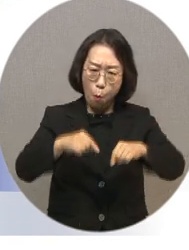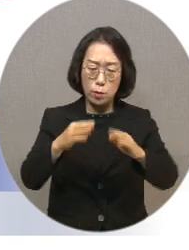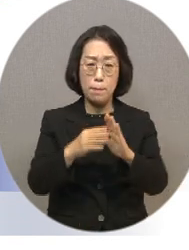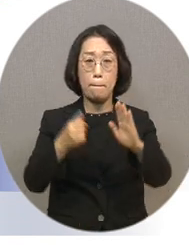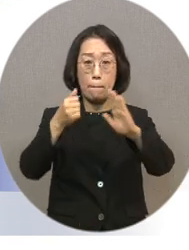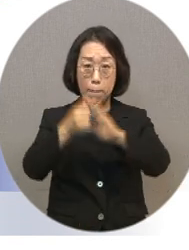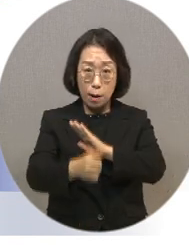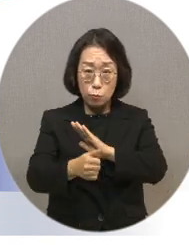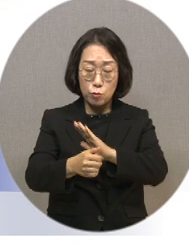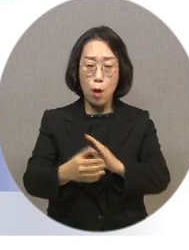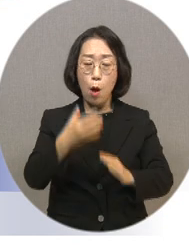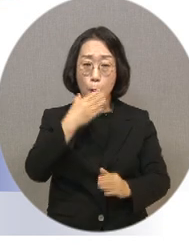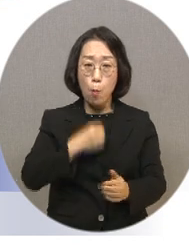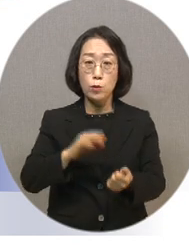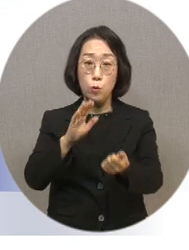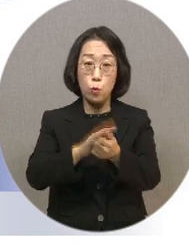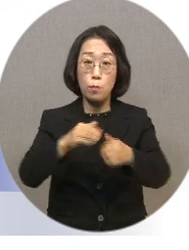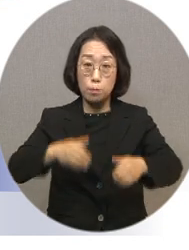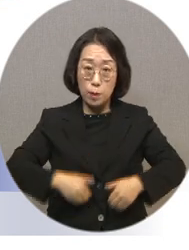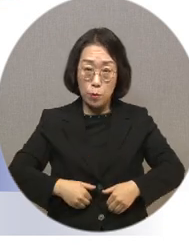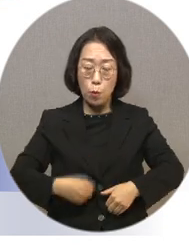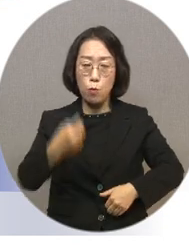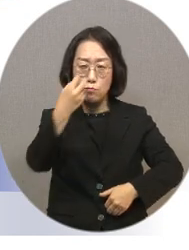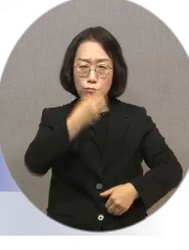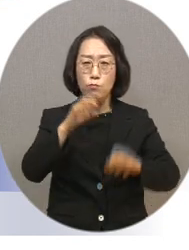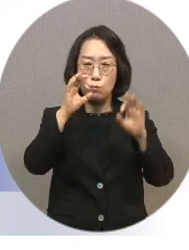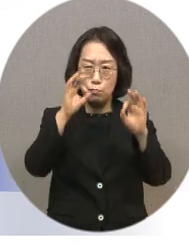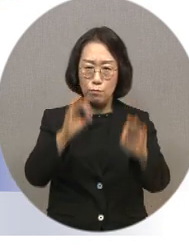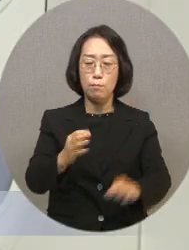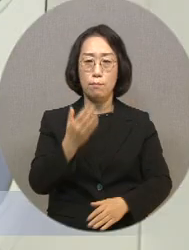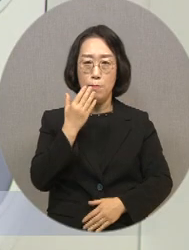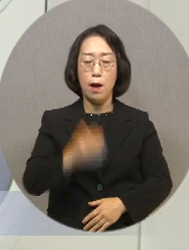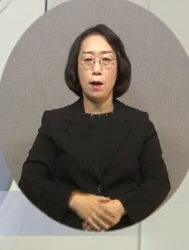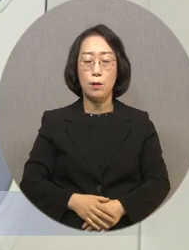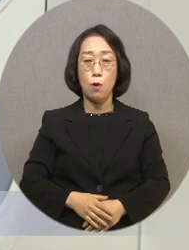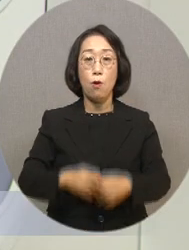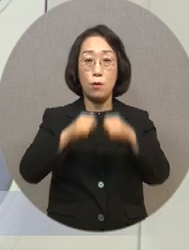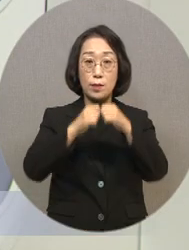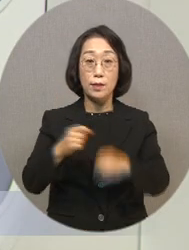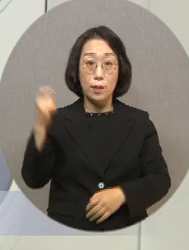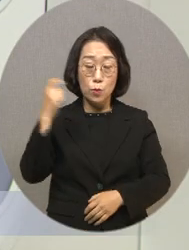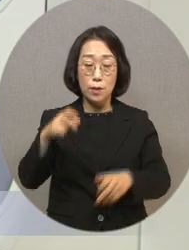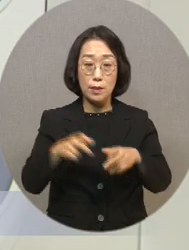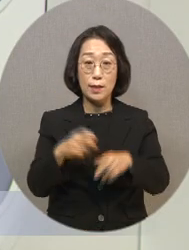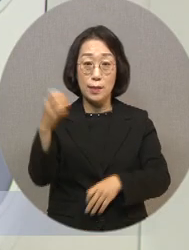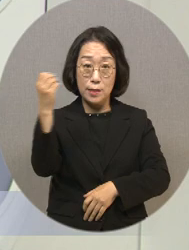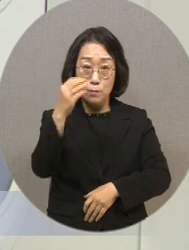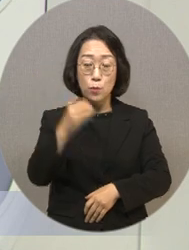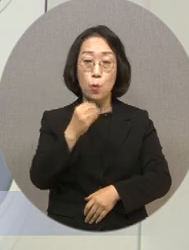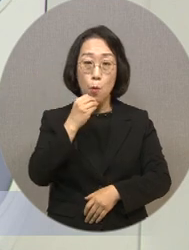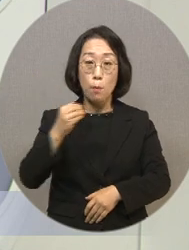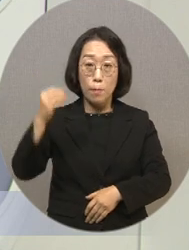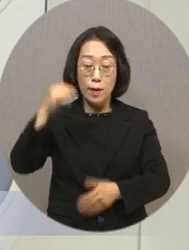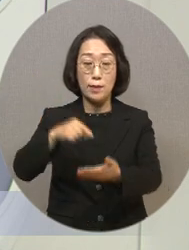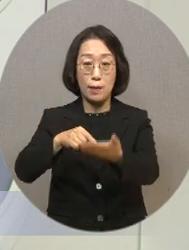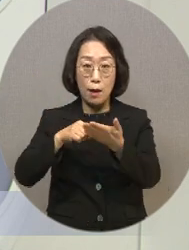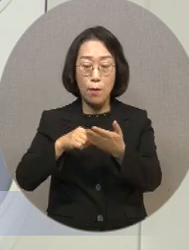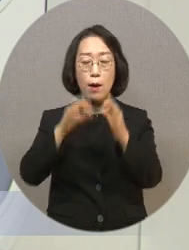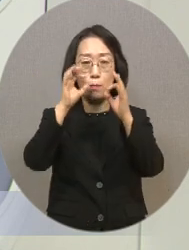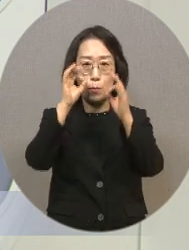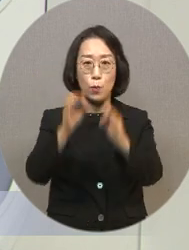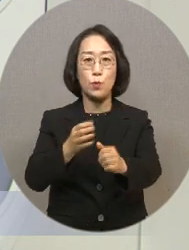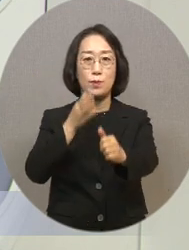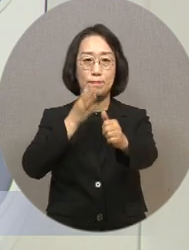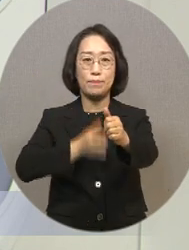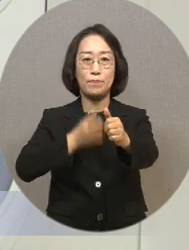통해이 복지 지원 여부를 검토하게 됩니다 더 자세한 뉴스는 장애인 신문과 웰페어 뉴스 홈페이지를 통해